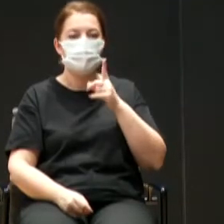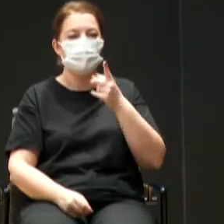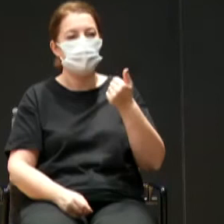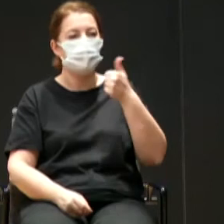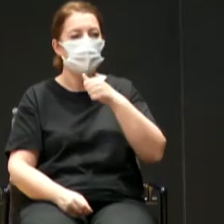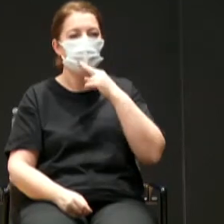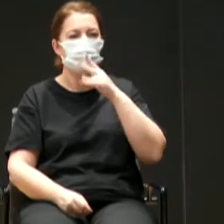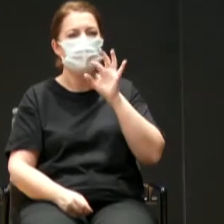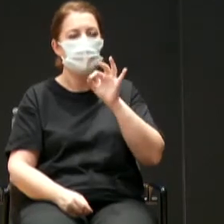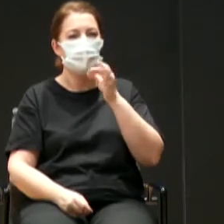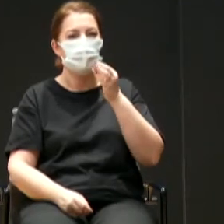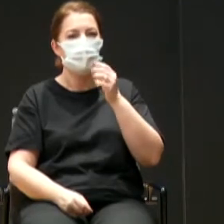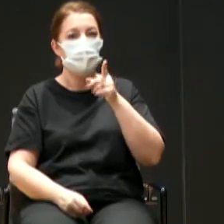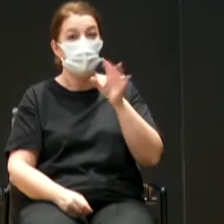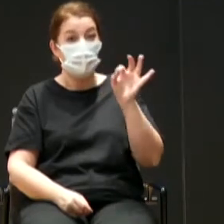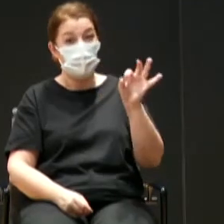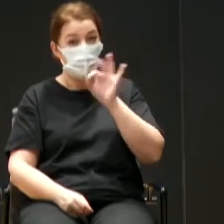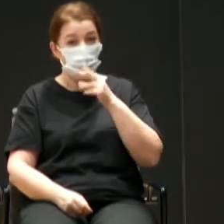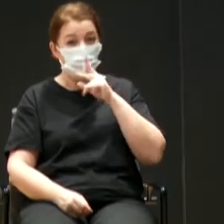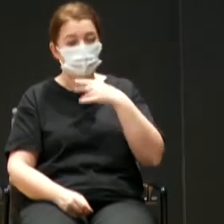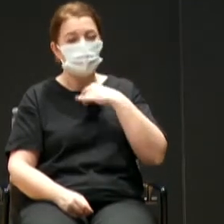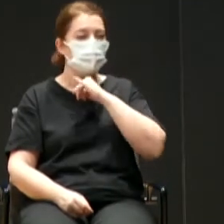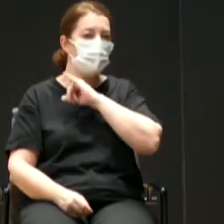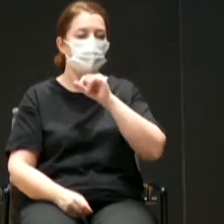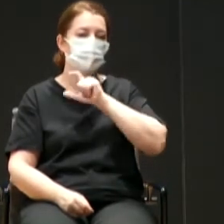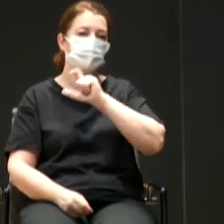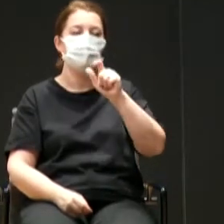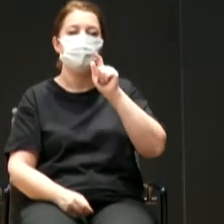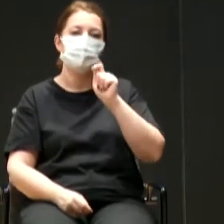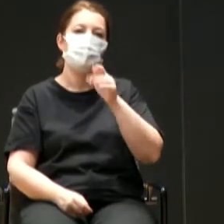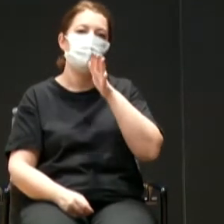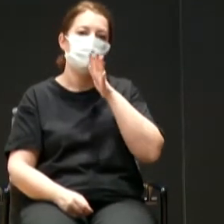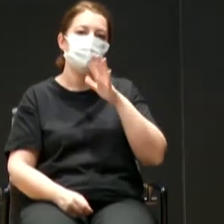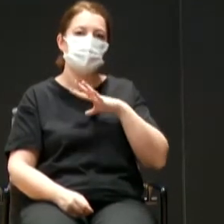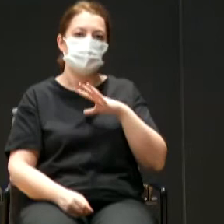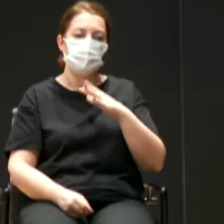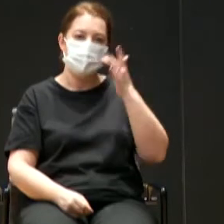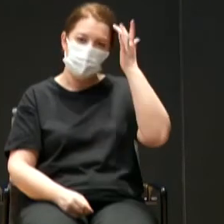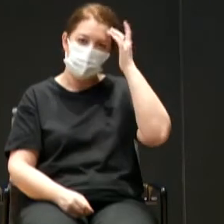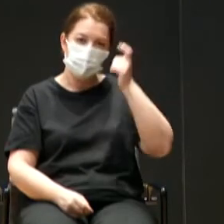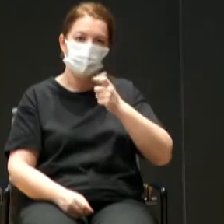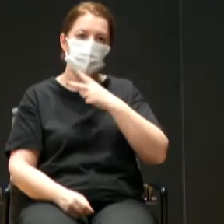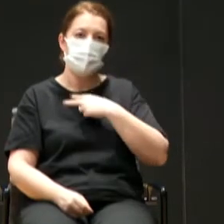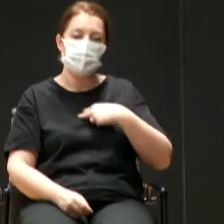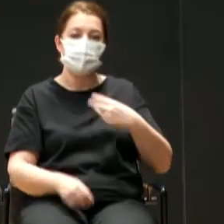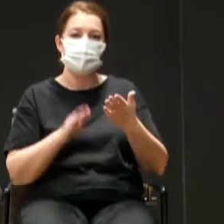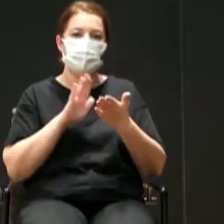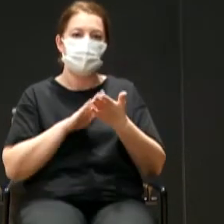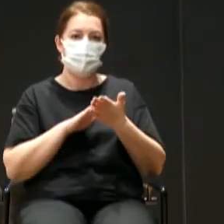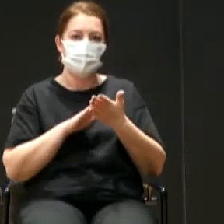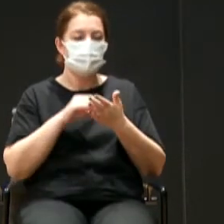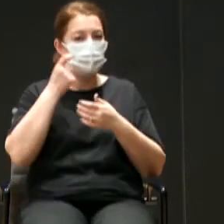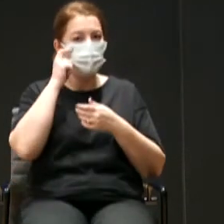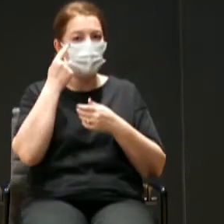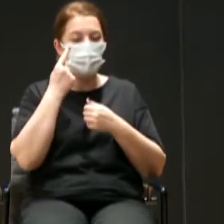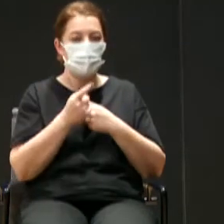bu şekilde konuşursa aynı tavırla cevap vereceğimi bilmesini isterim. Beylikdüzü Belediyesi'nin elimdeki verilere göre